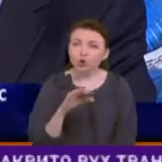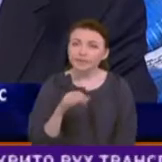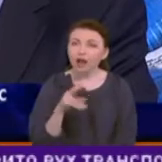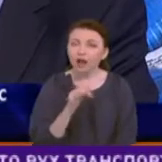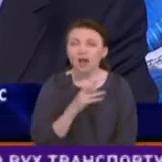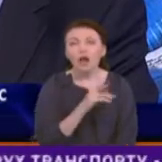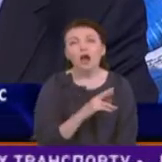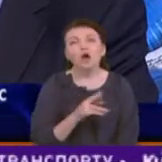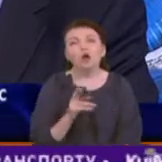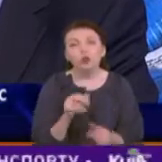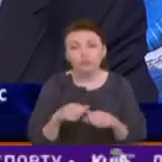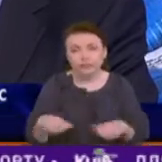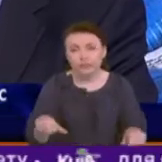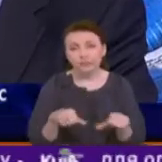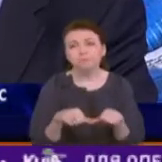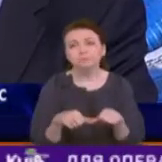з